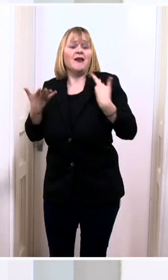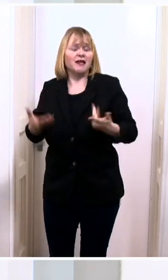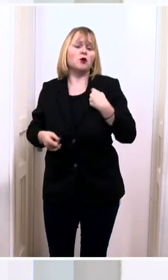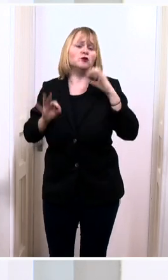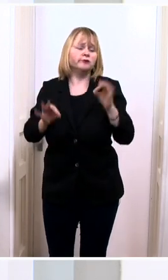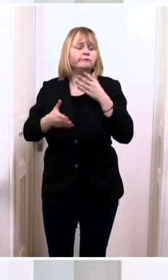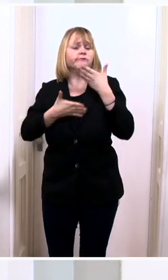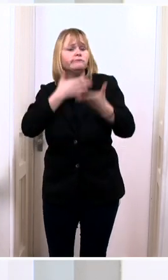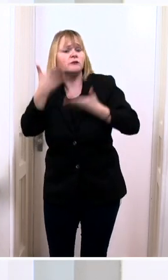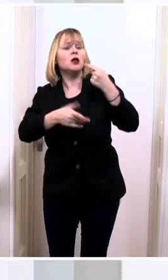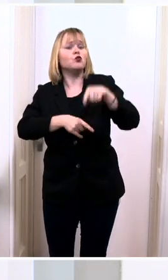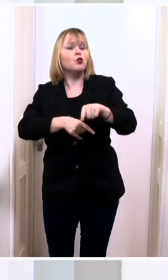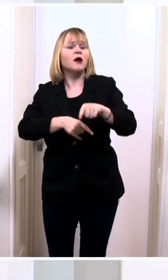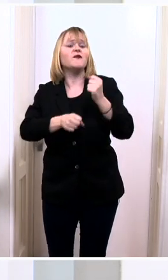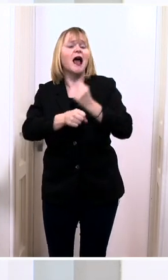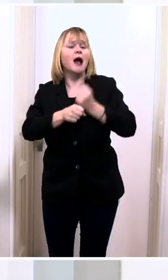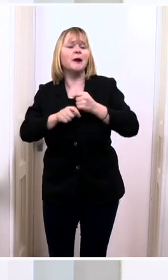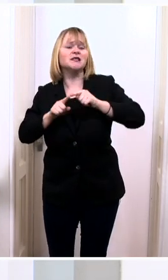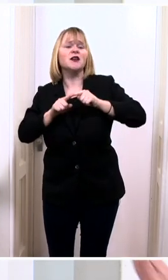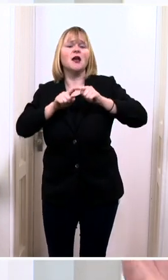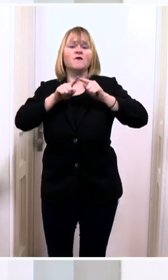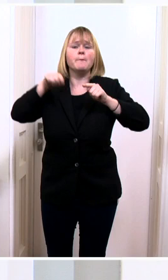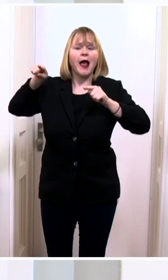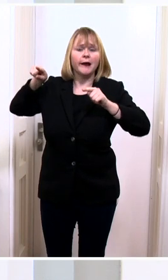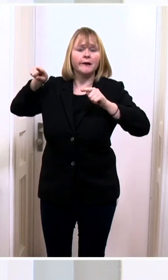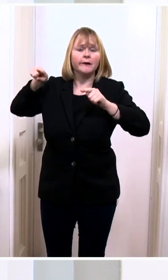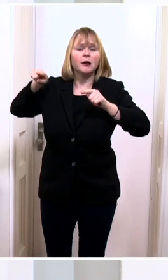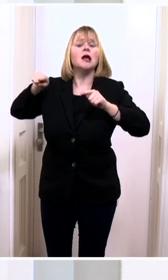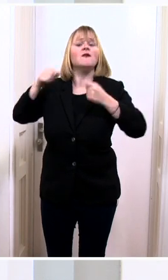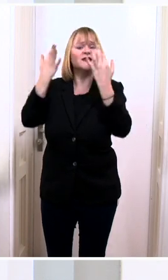zu den aktuellen Arbeitsmarktzahlen und zur Entwicklung sagen.